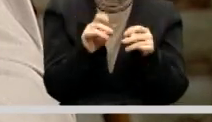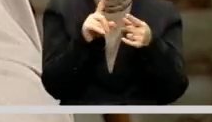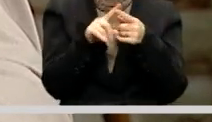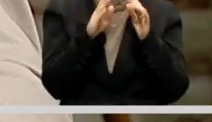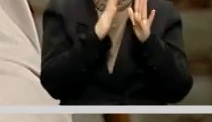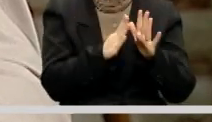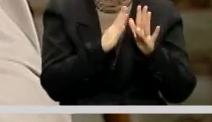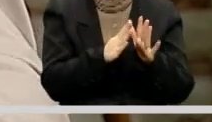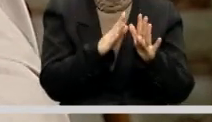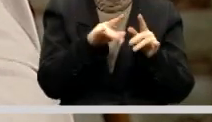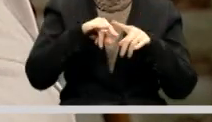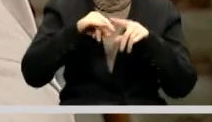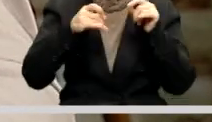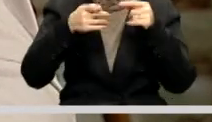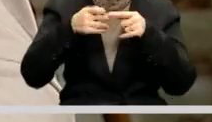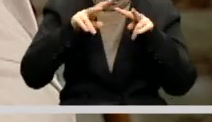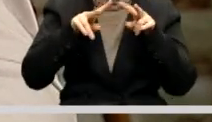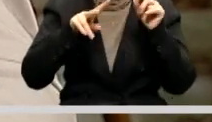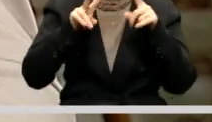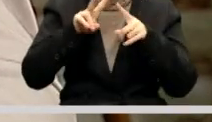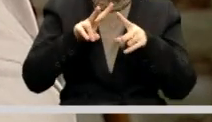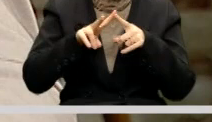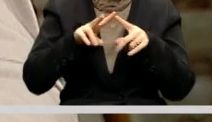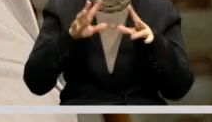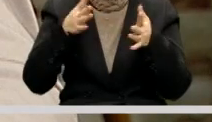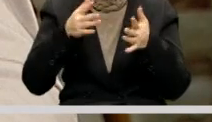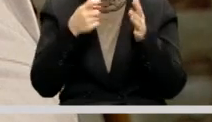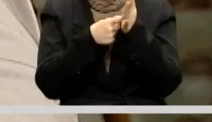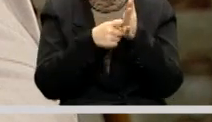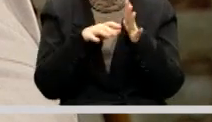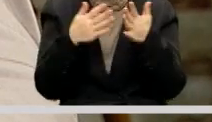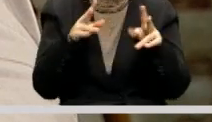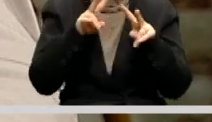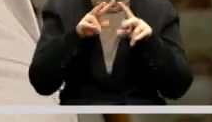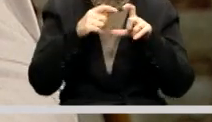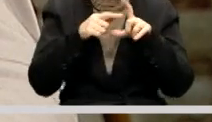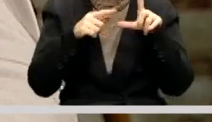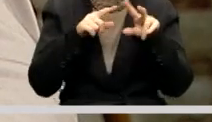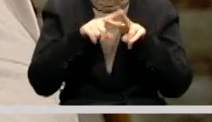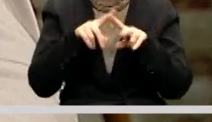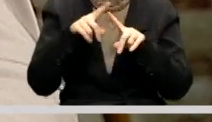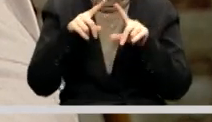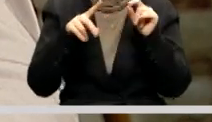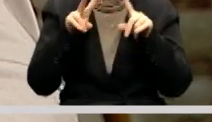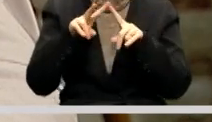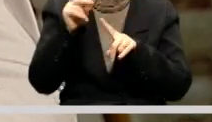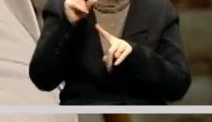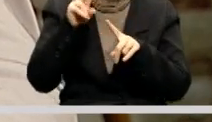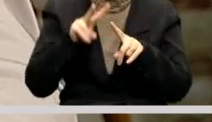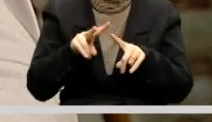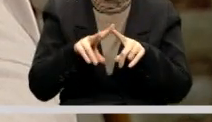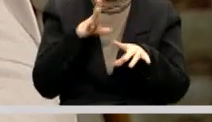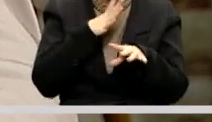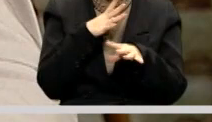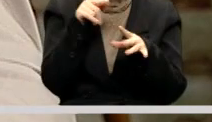hormon melatonin. Hepimizin bildiği. Melatonin hormonunun da şöyle bir özelliğinden bahsetmiştik.